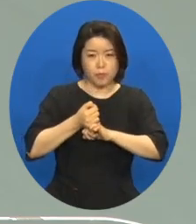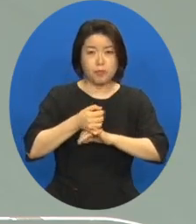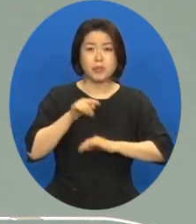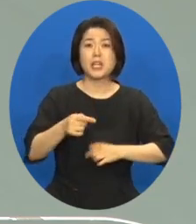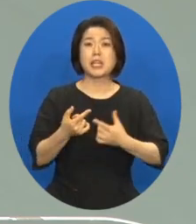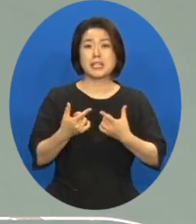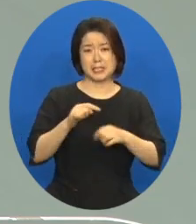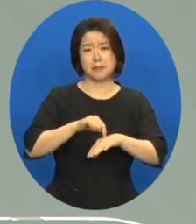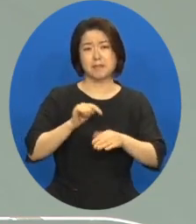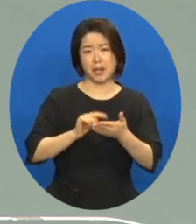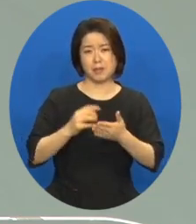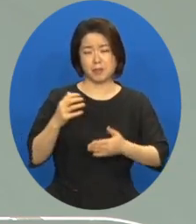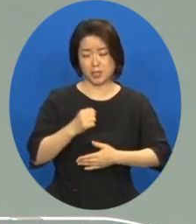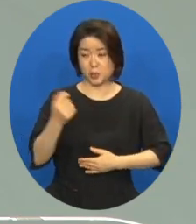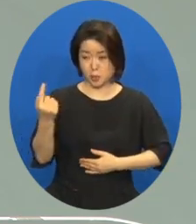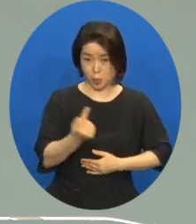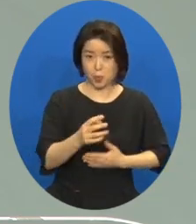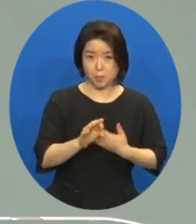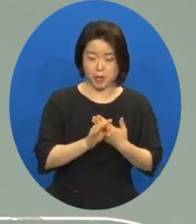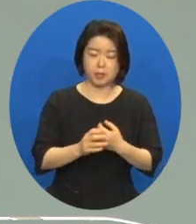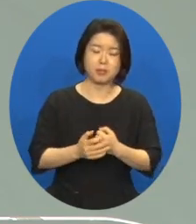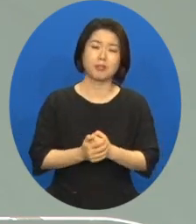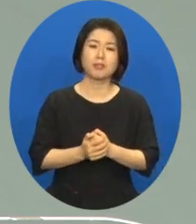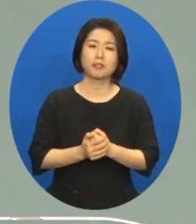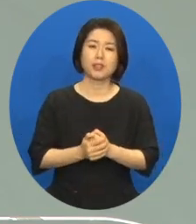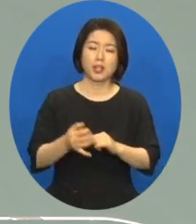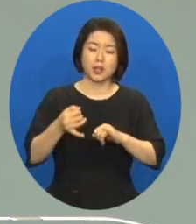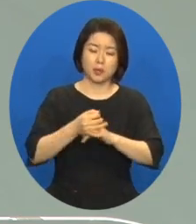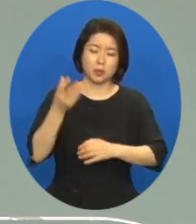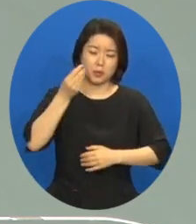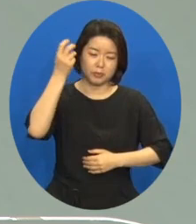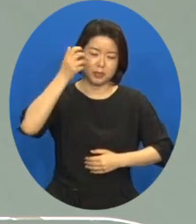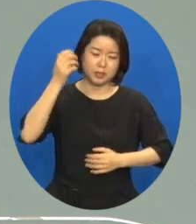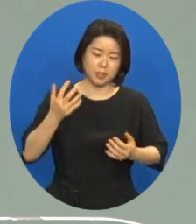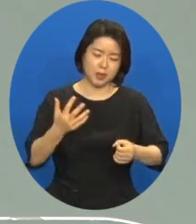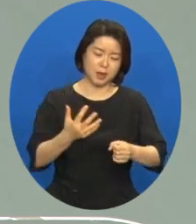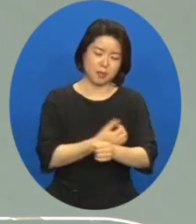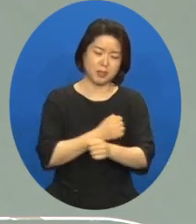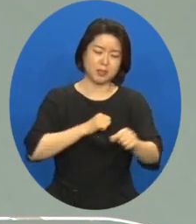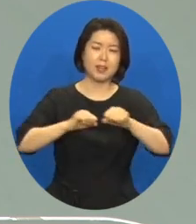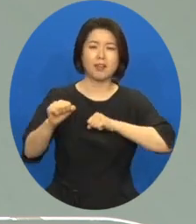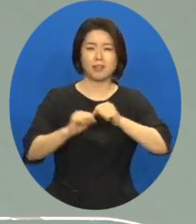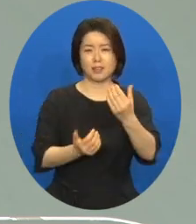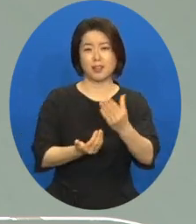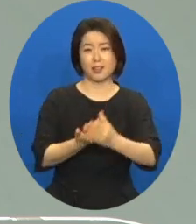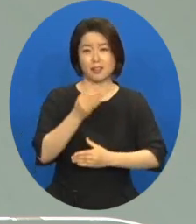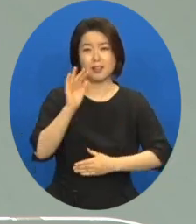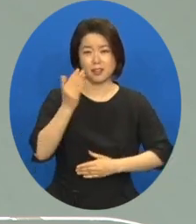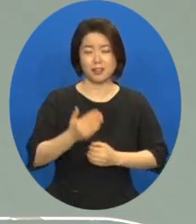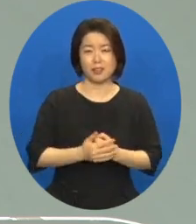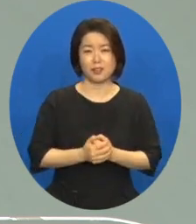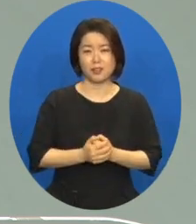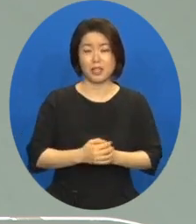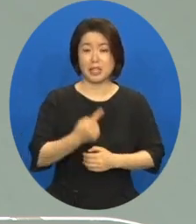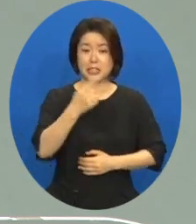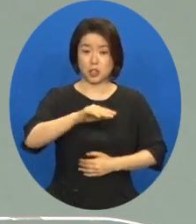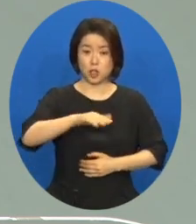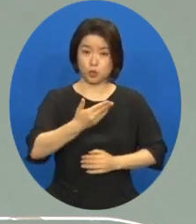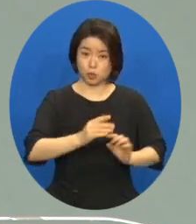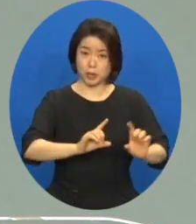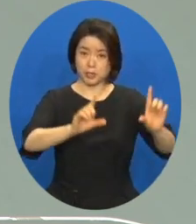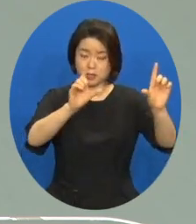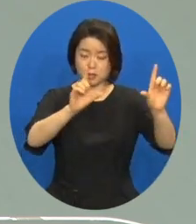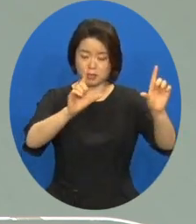그렇게 나오면 반드시 성령의 엄청난 역사가 일어나요. 1900년대 우리 한국은